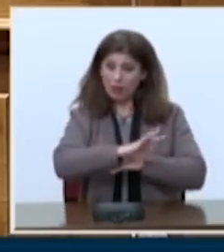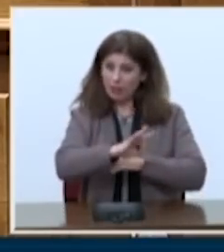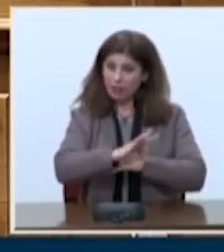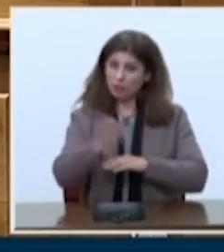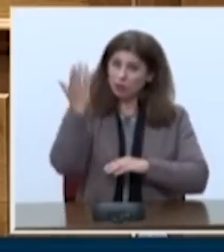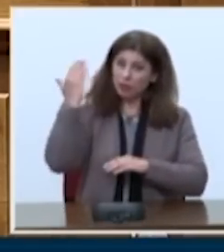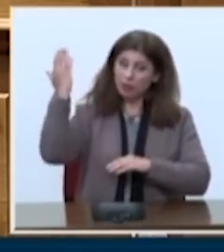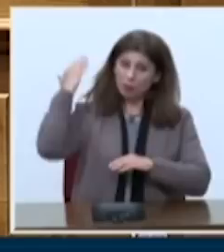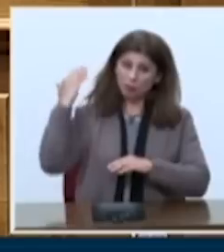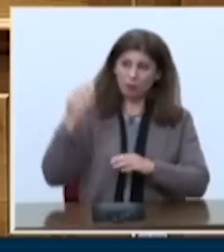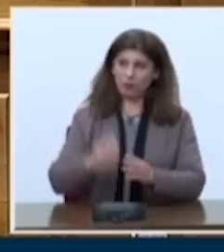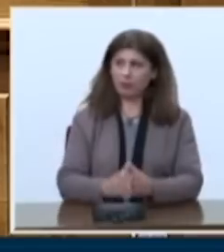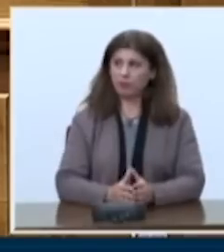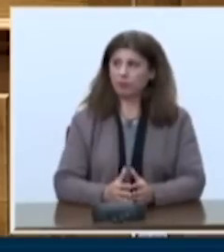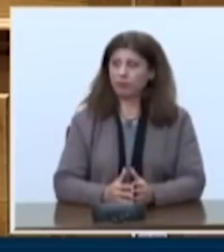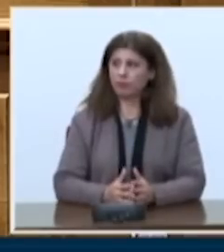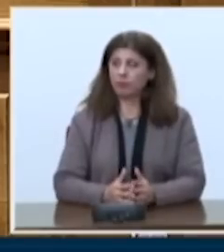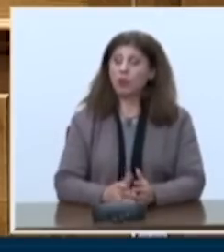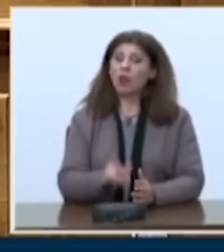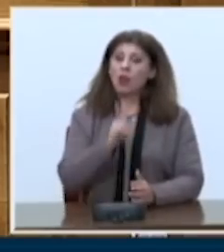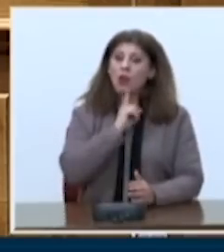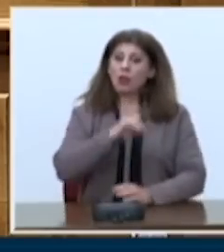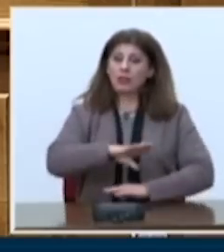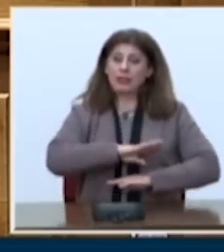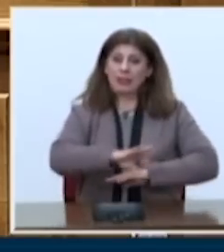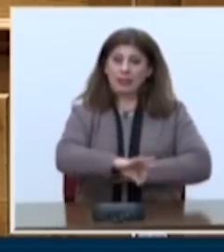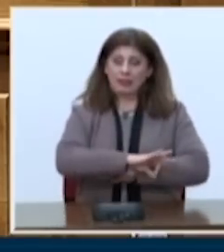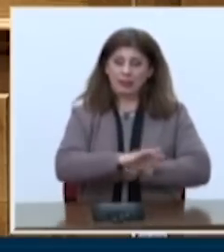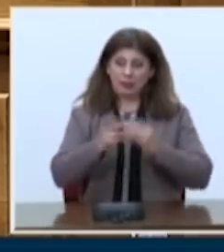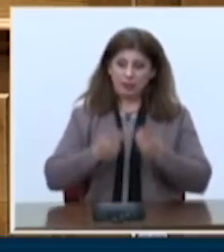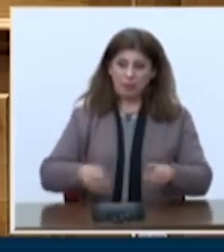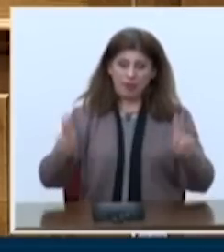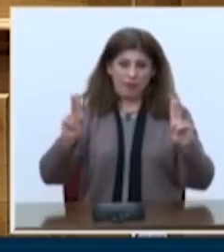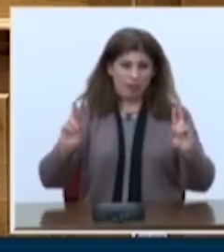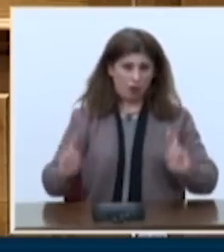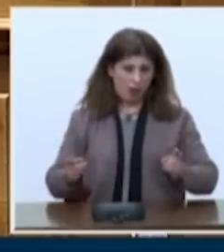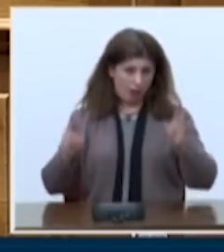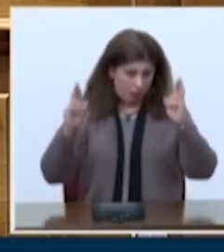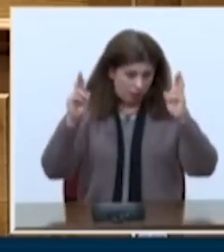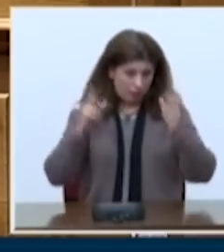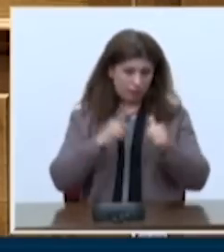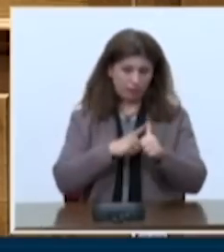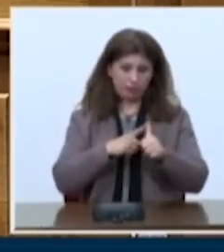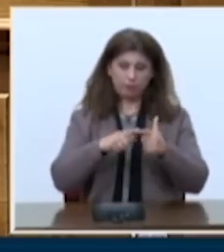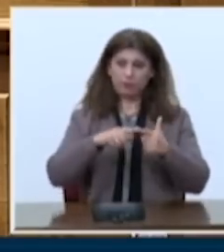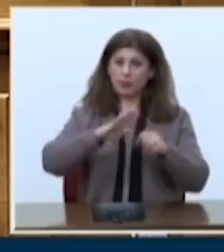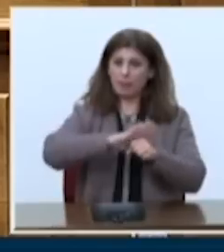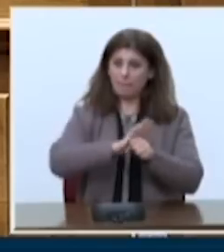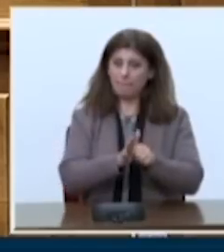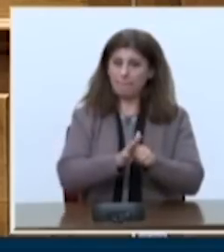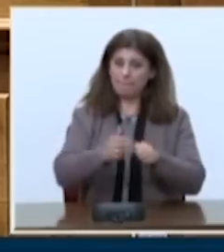προϋπήρχαν, όπως ήταν η στρατηγική για την απελευθέρωση της ενέργειας, δηλαδή η πλήρης ιδιωτικοποίηση